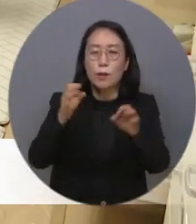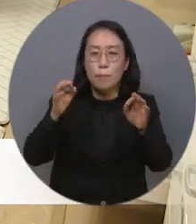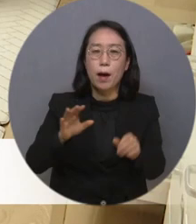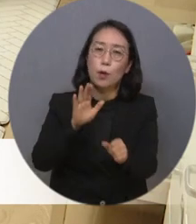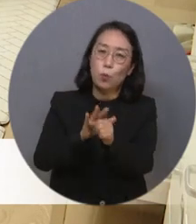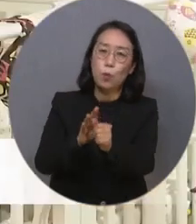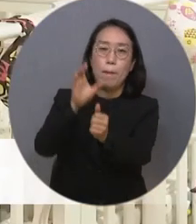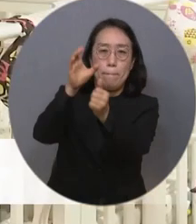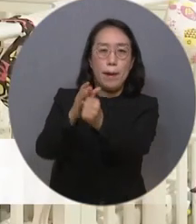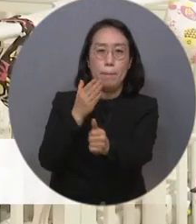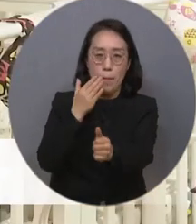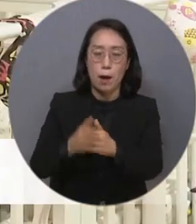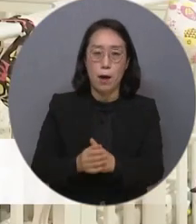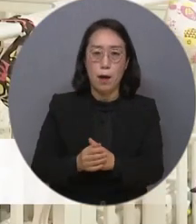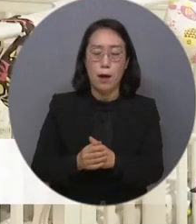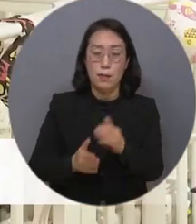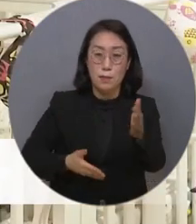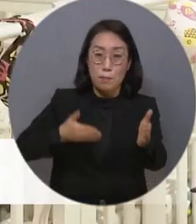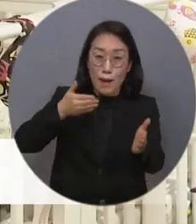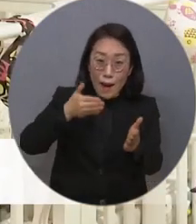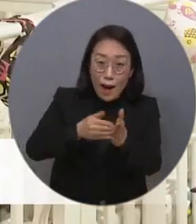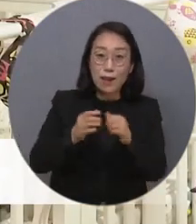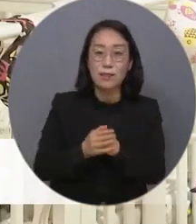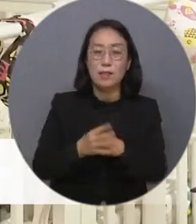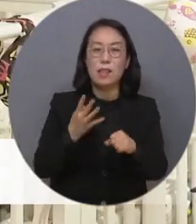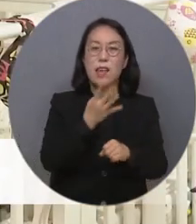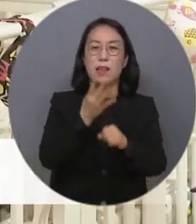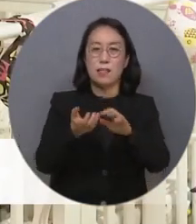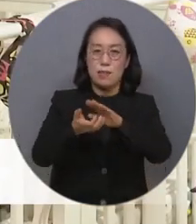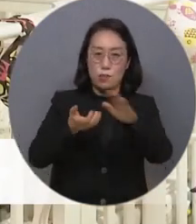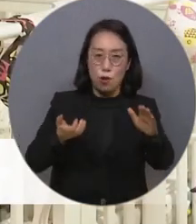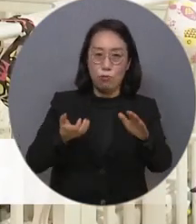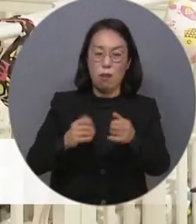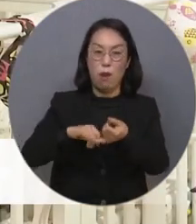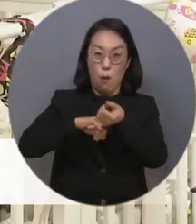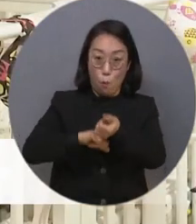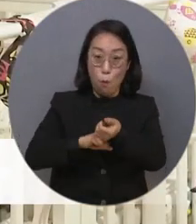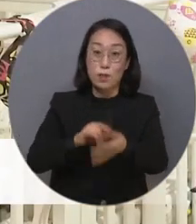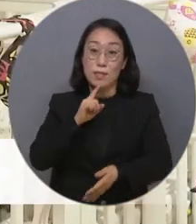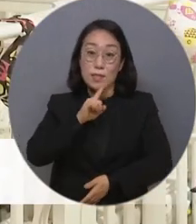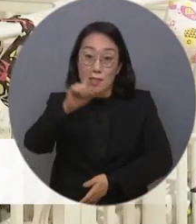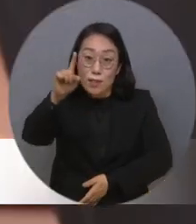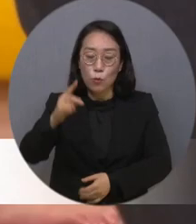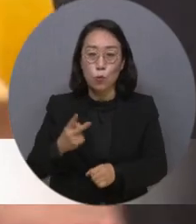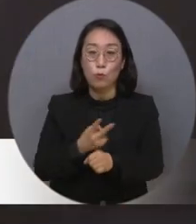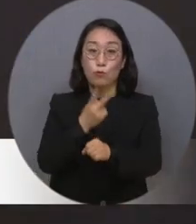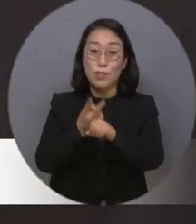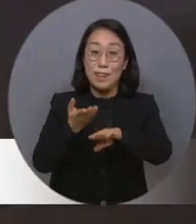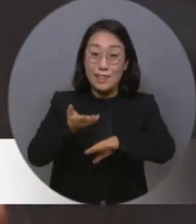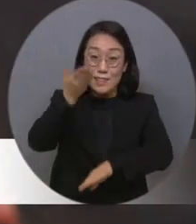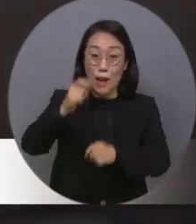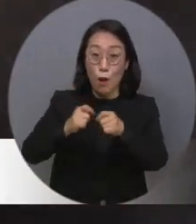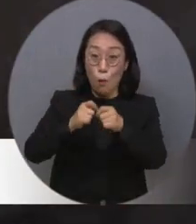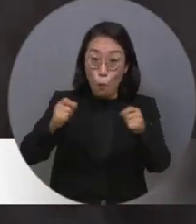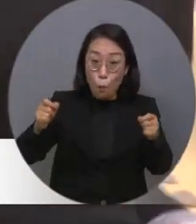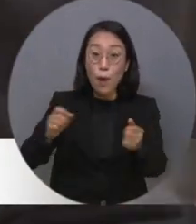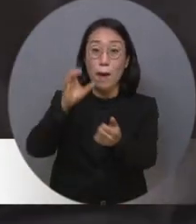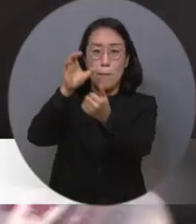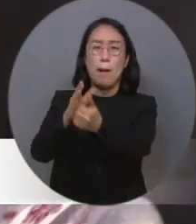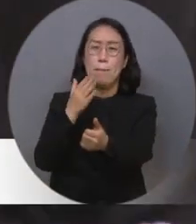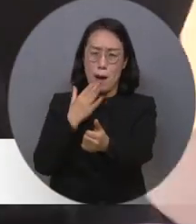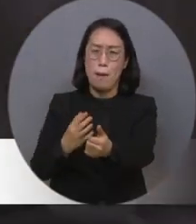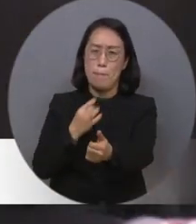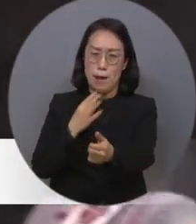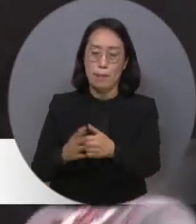도입됩니다. 지금까지는 서비스 시작 4시간 전에 이용 시간은 2시간부터 신청이 가능했지만 앞으로는 서비스